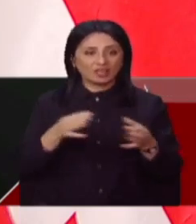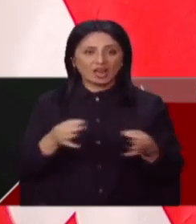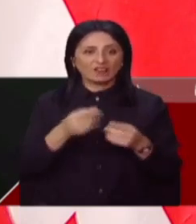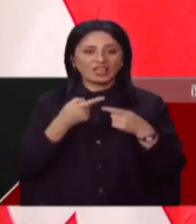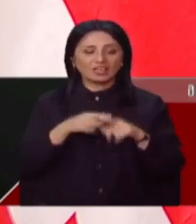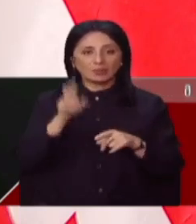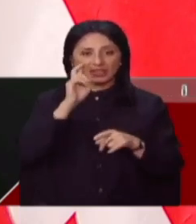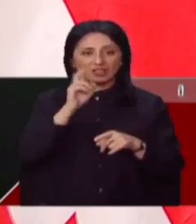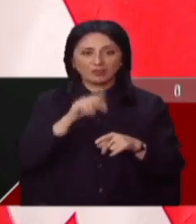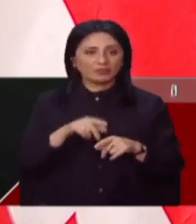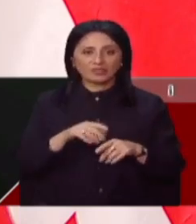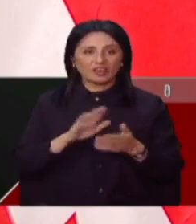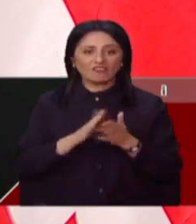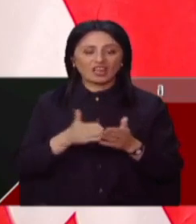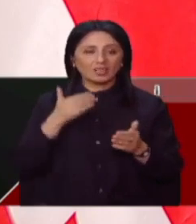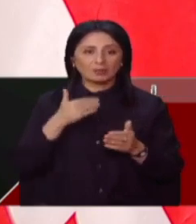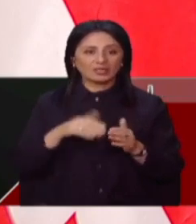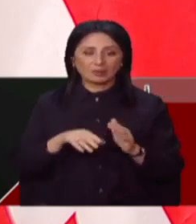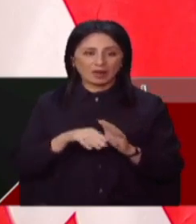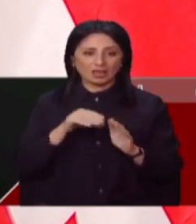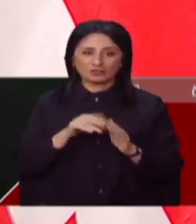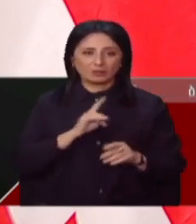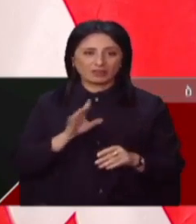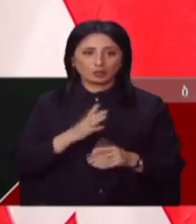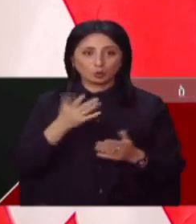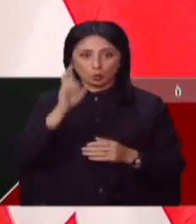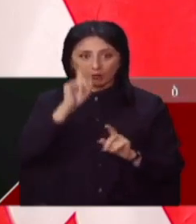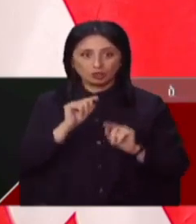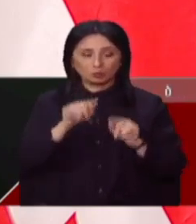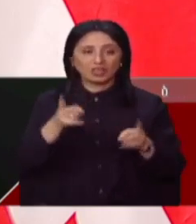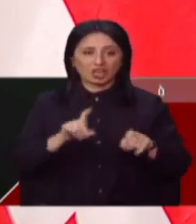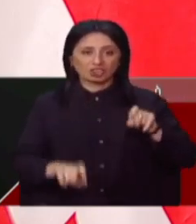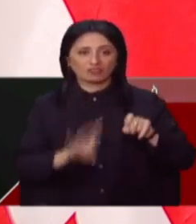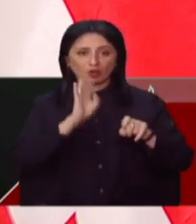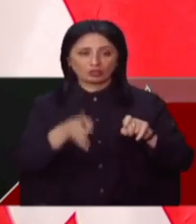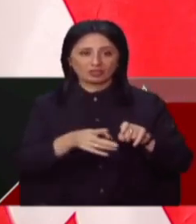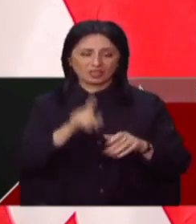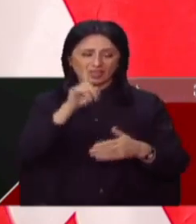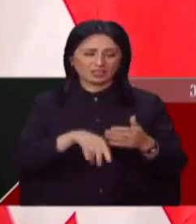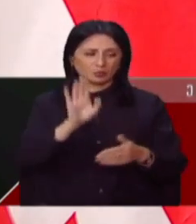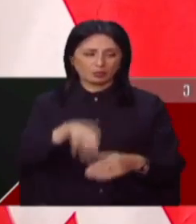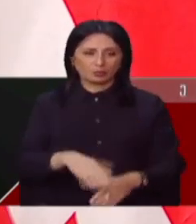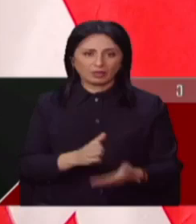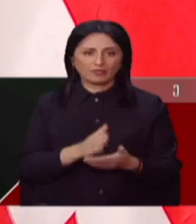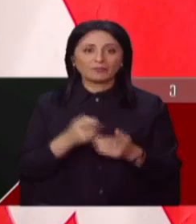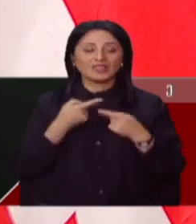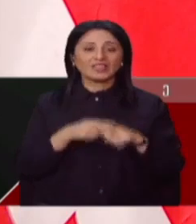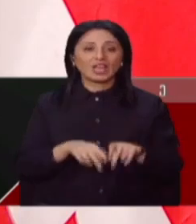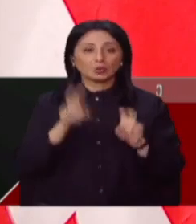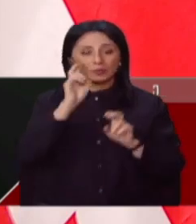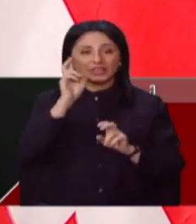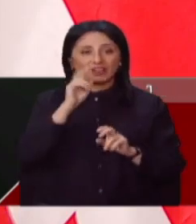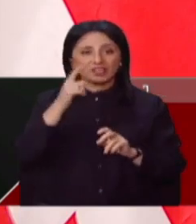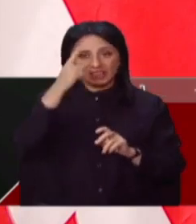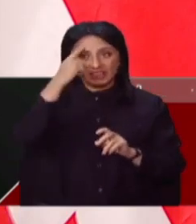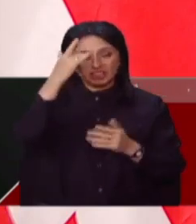არავითარ ტექნიკურ მთავრობას დავადანდელ არჩევნებს მე არ ველოდები. ხელსრულებას თუ მოვლენ, დარჩებიან 4 წელი ამაში დარწმუნებული. ტექნიკურ მთავრობა